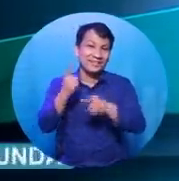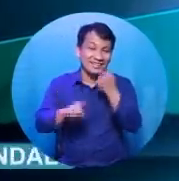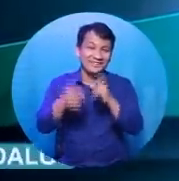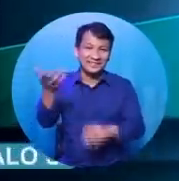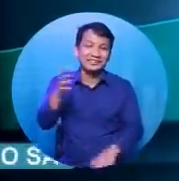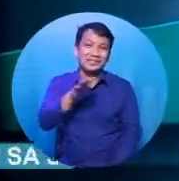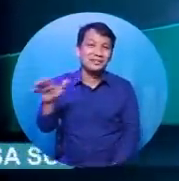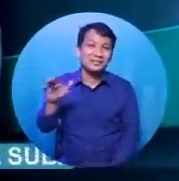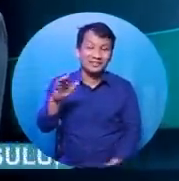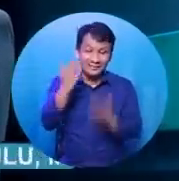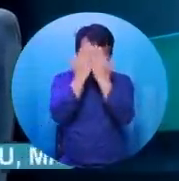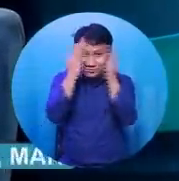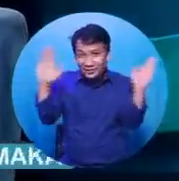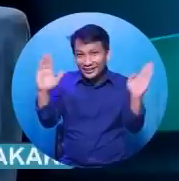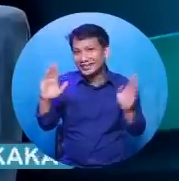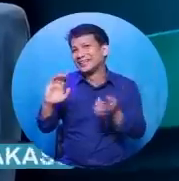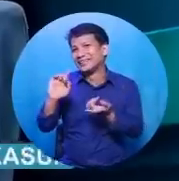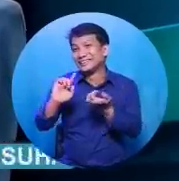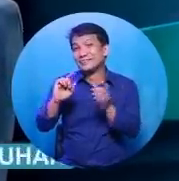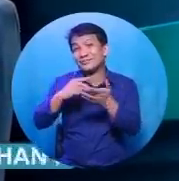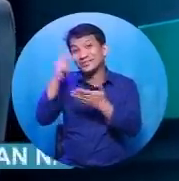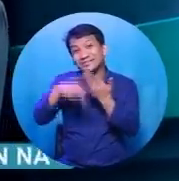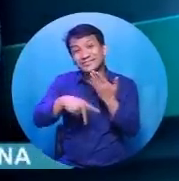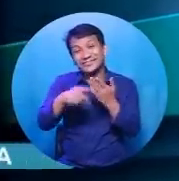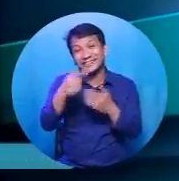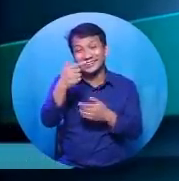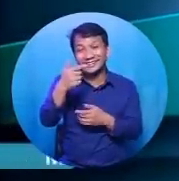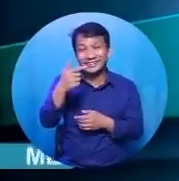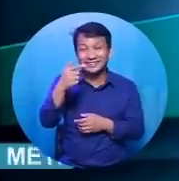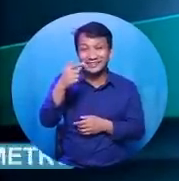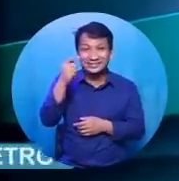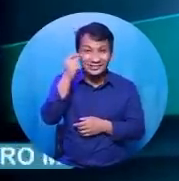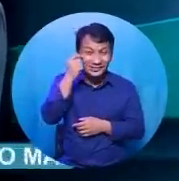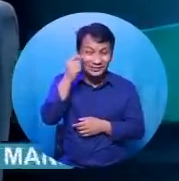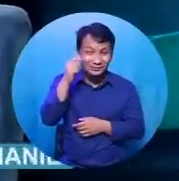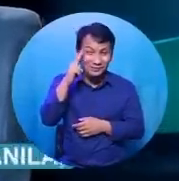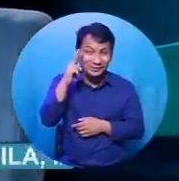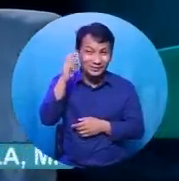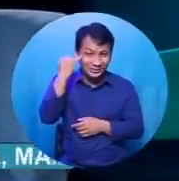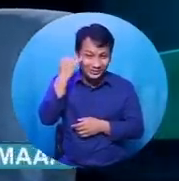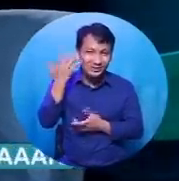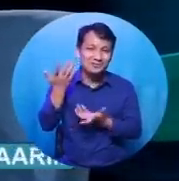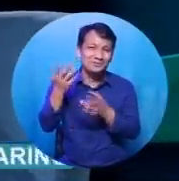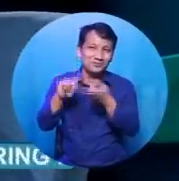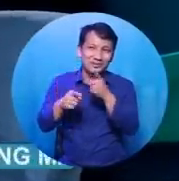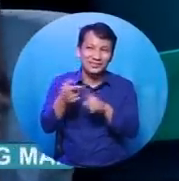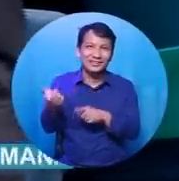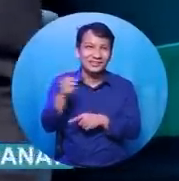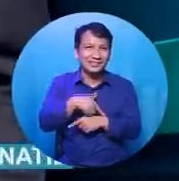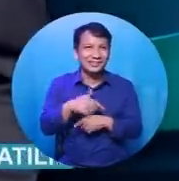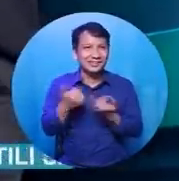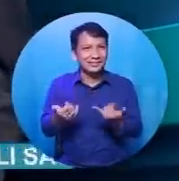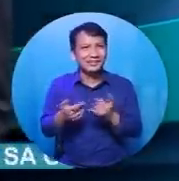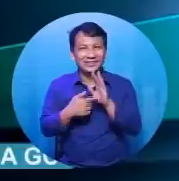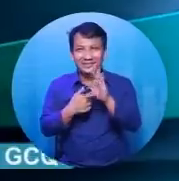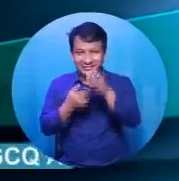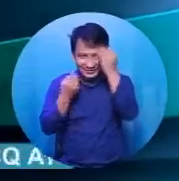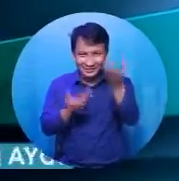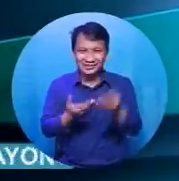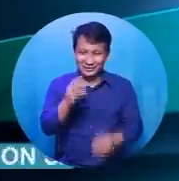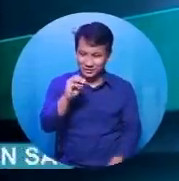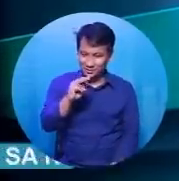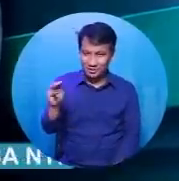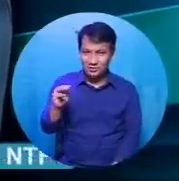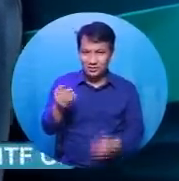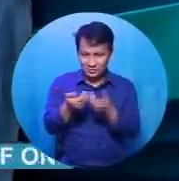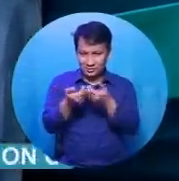Joey, magkakaibigan tayo. Okay, lumapit sa atin ang mister ng isang OFW sa Oman. Umawat lang